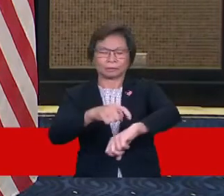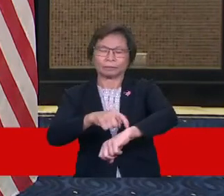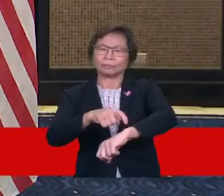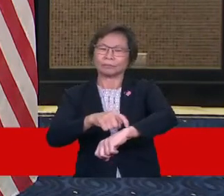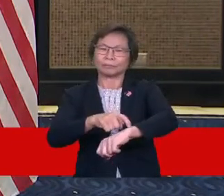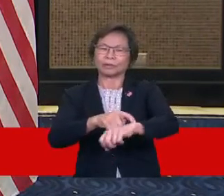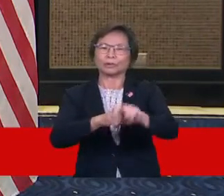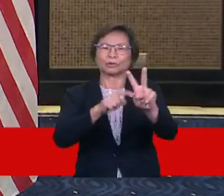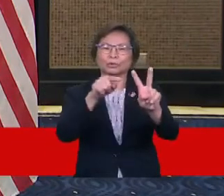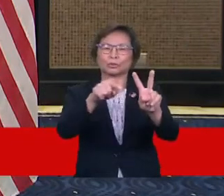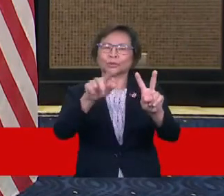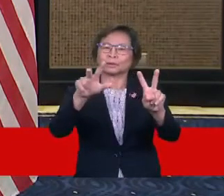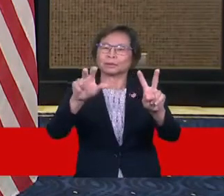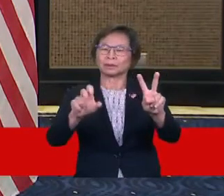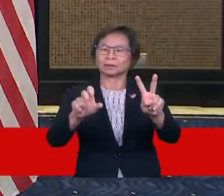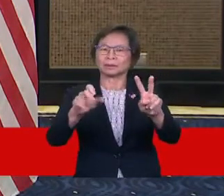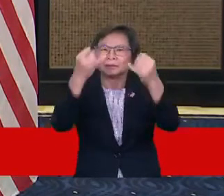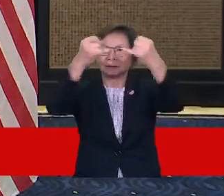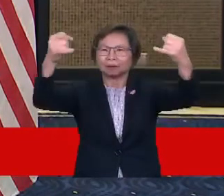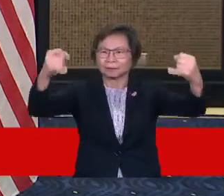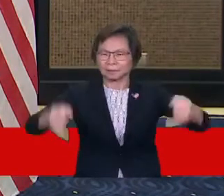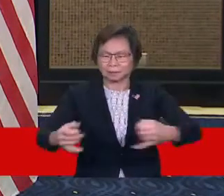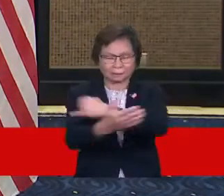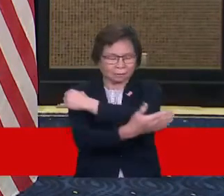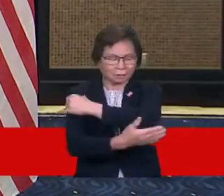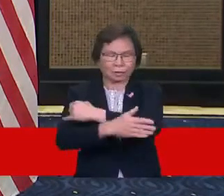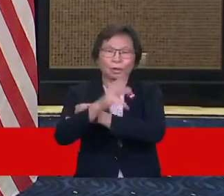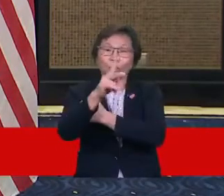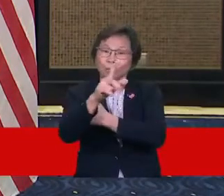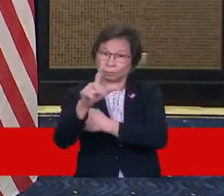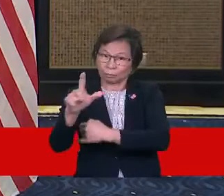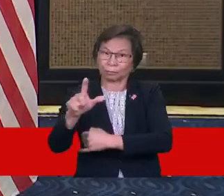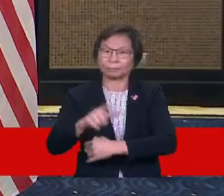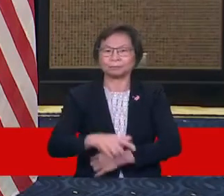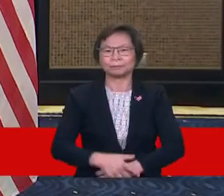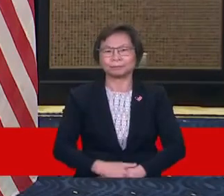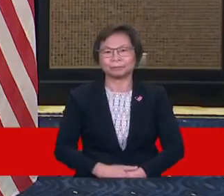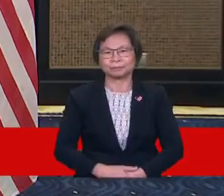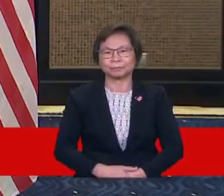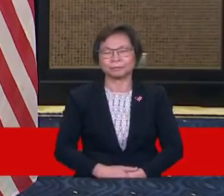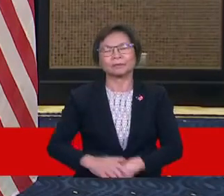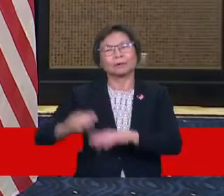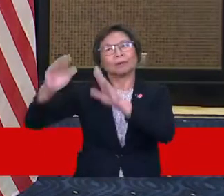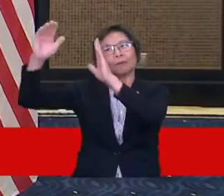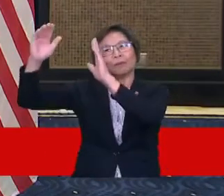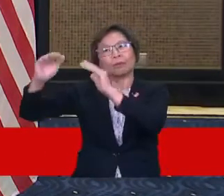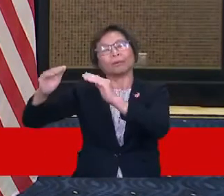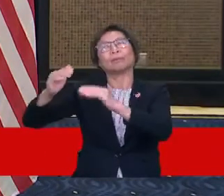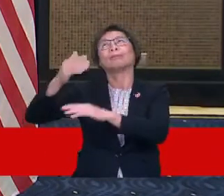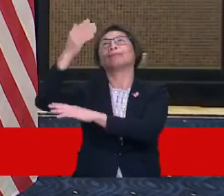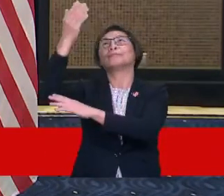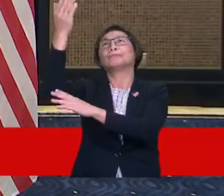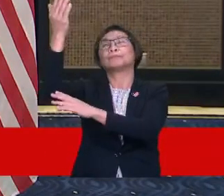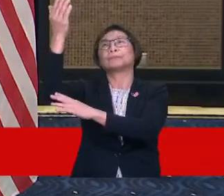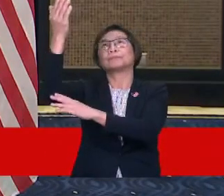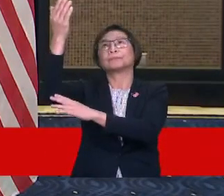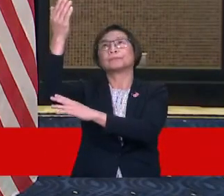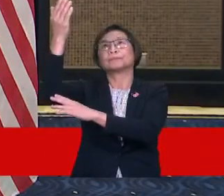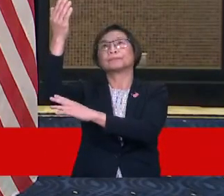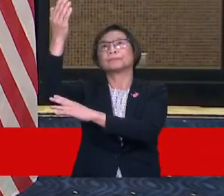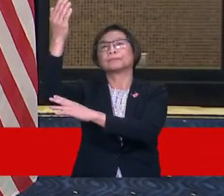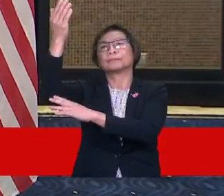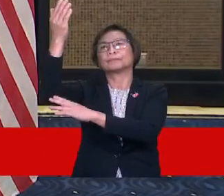02.00 setengah di Istana Negara Kuala Lumpur Semoga Allah Subhanahu Wa Ta'ala